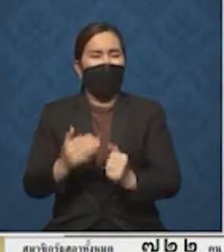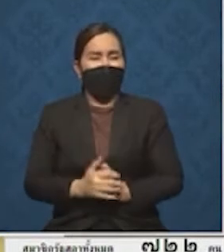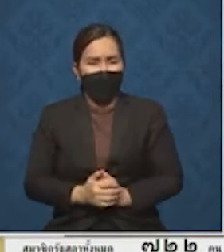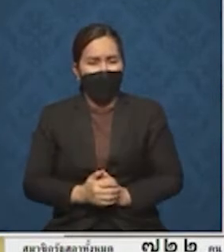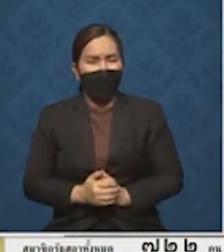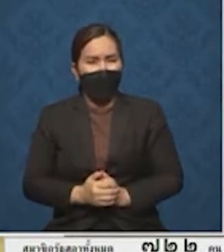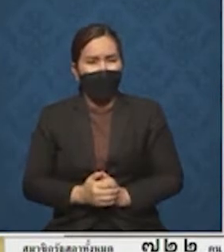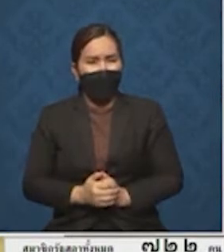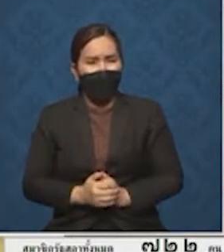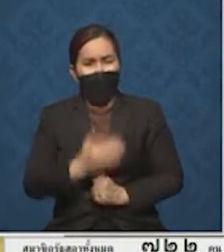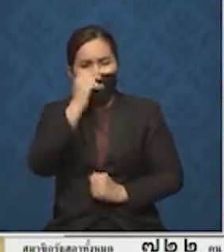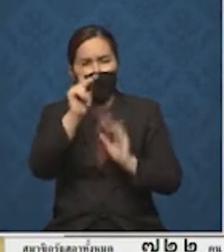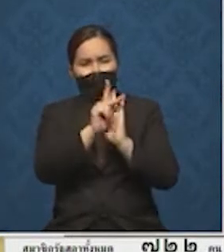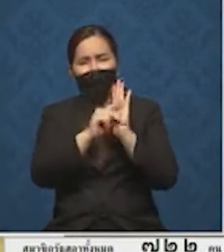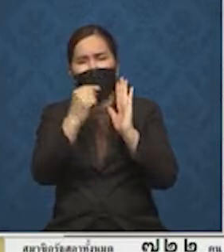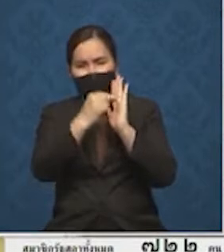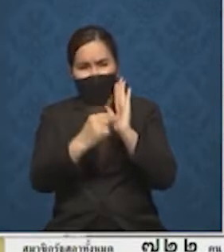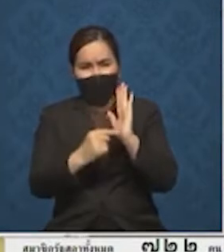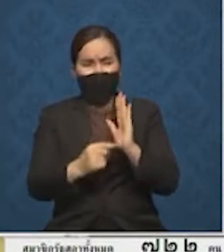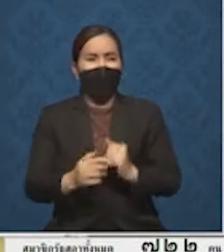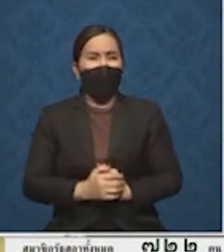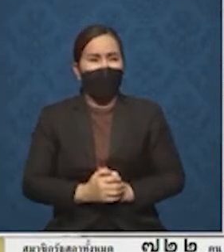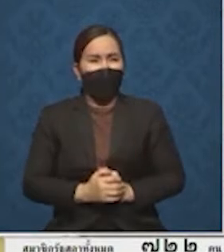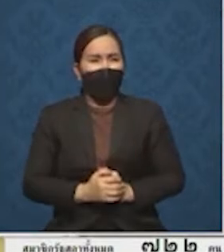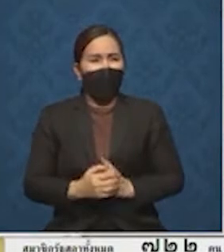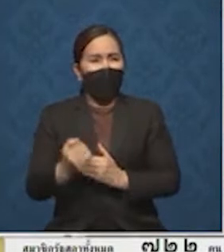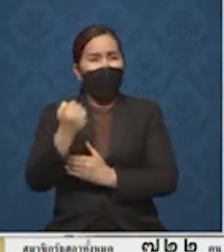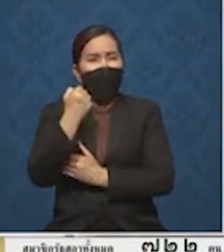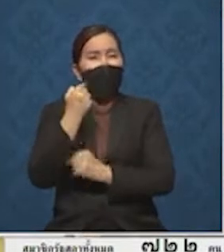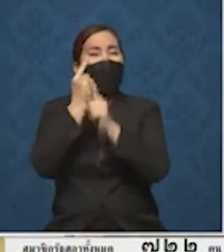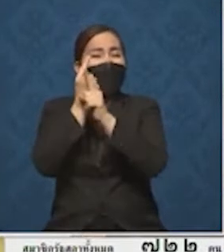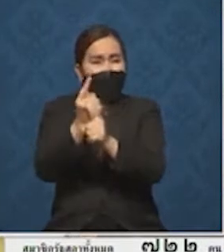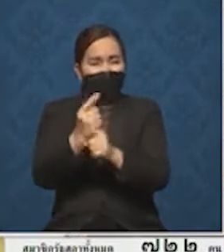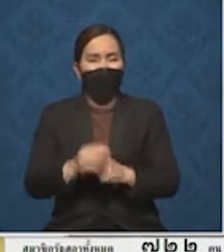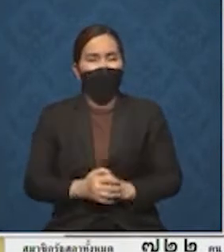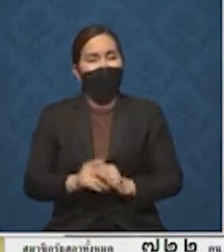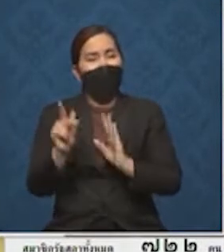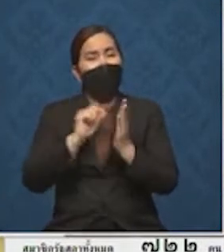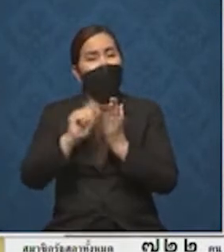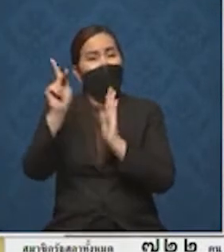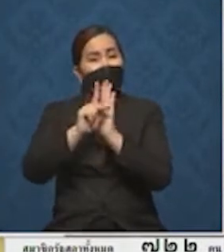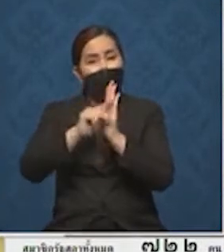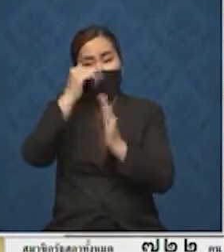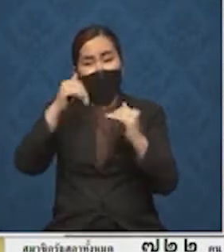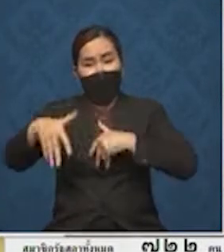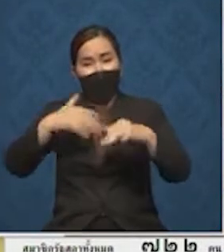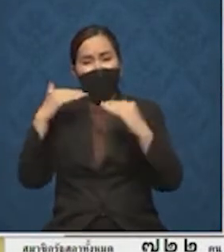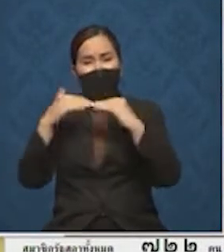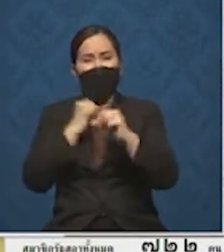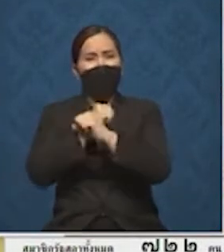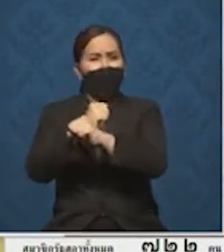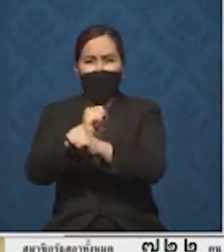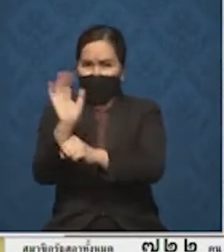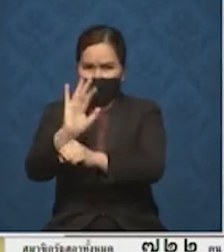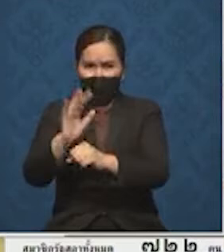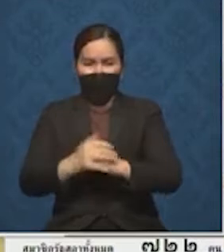การเขีนกฎหมาย easierเป็การเขียนกฎหมายแบอำนาจนิยมไมใช่เขีนกฎหมายแบบคุมคองสิทธของประชาชนแล